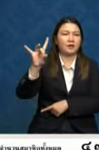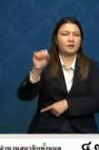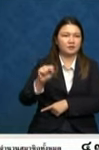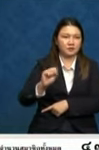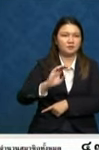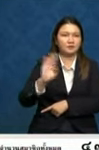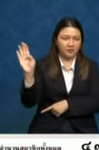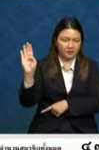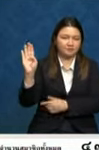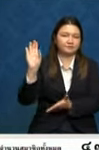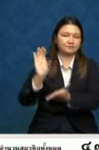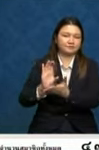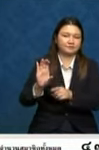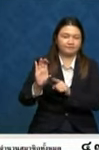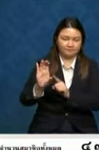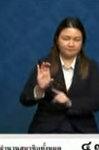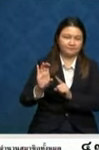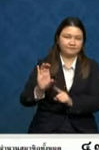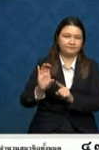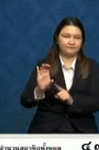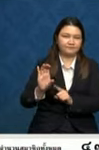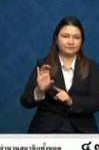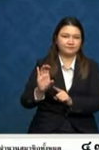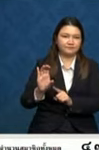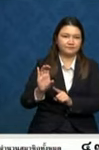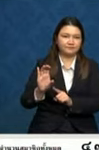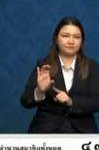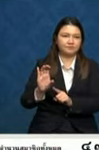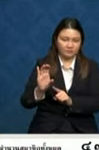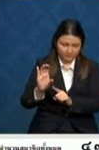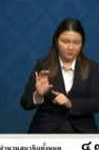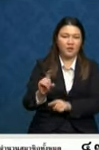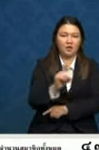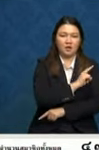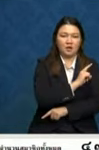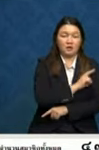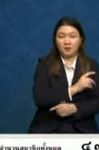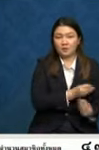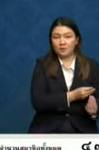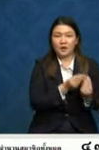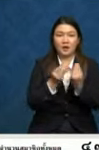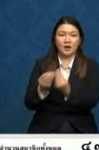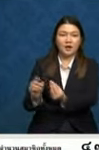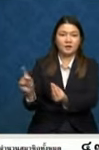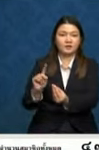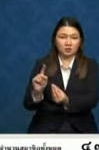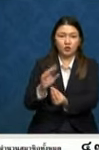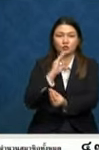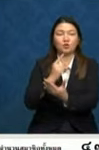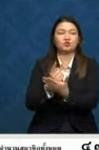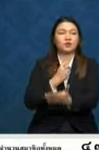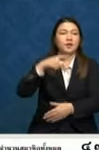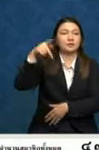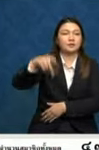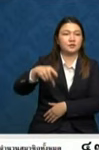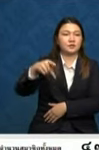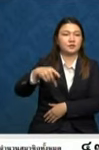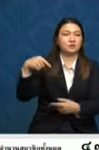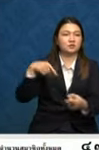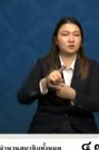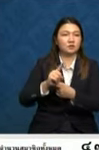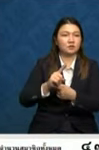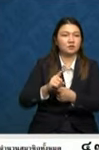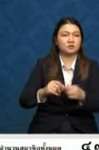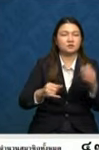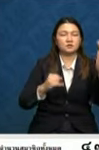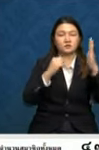7,800,000 บาทถ้วนนะครับซึ่งเป็นการมอบภารกิจเกี่ยวกับผู้แทนพิเศษสำหรับภารกิจในจังหวัดช